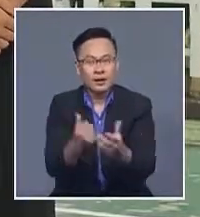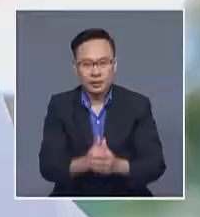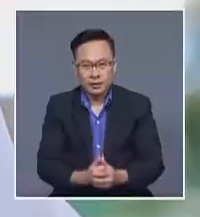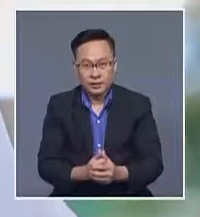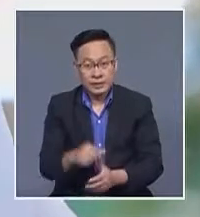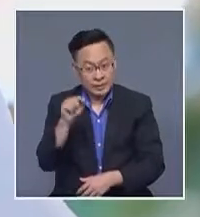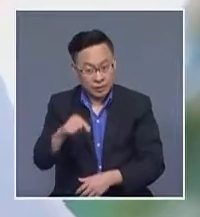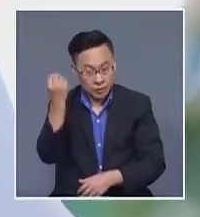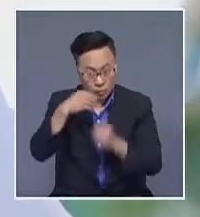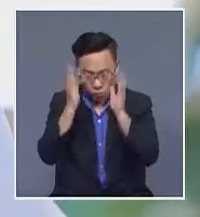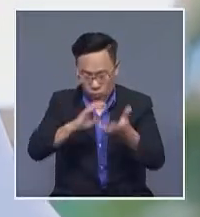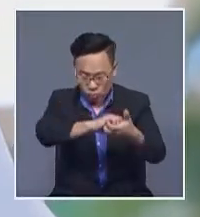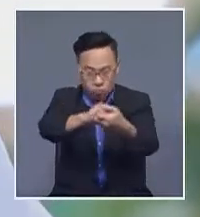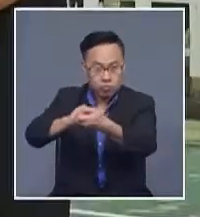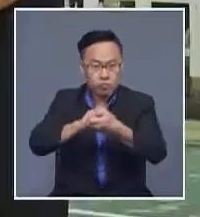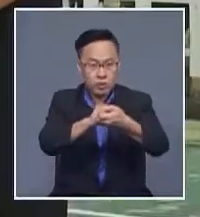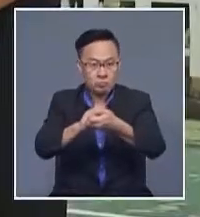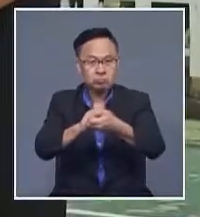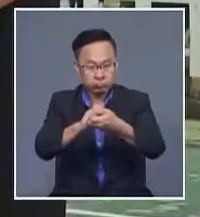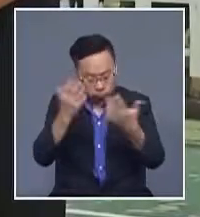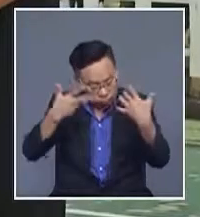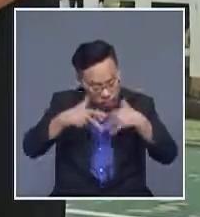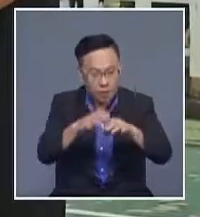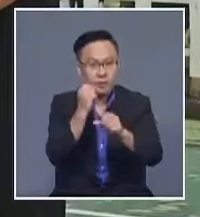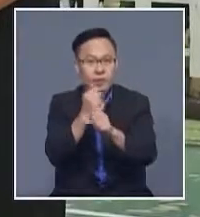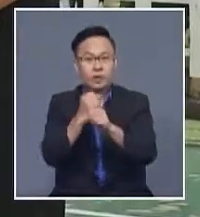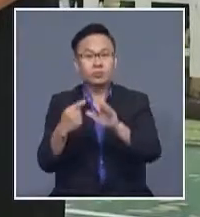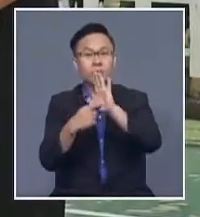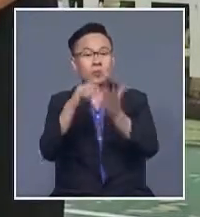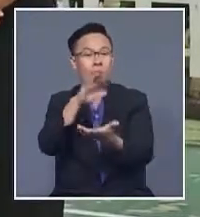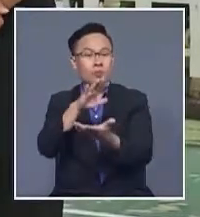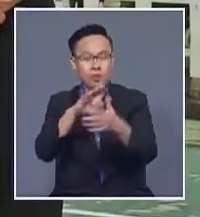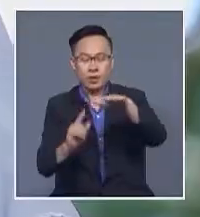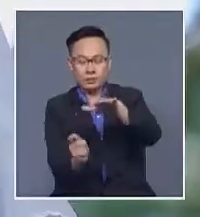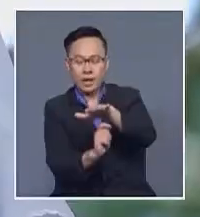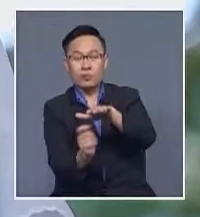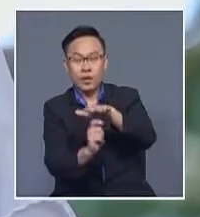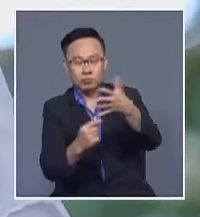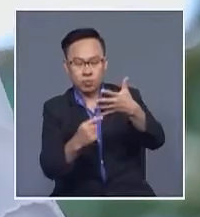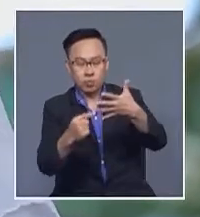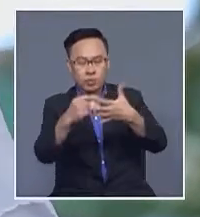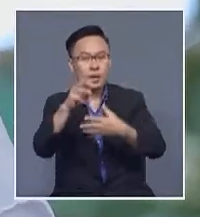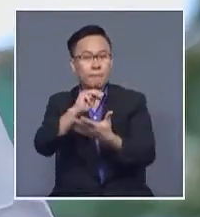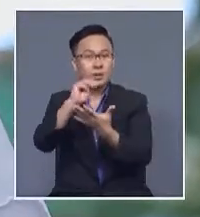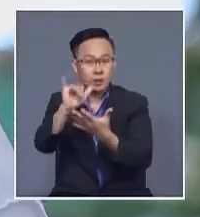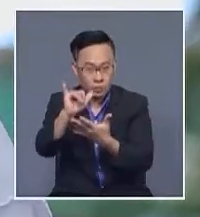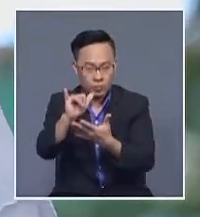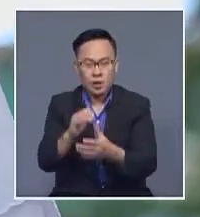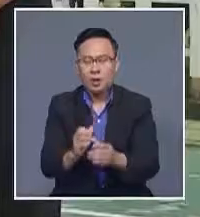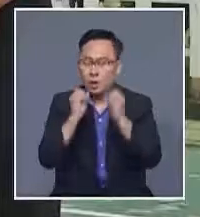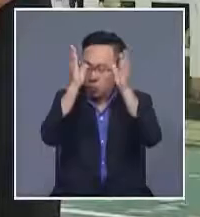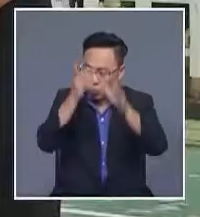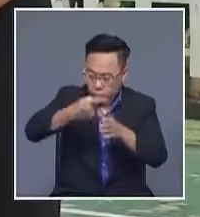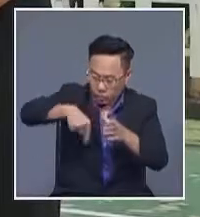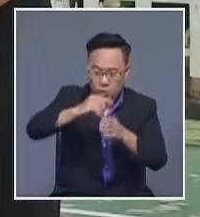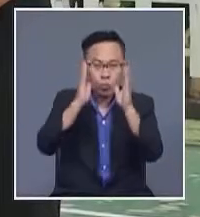ทุกๆคนในโรงเรียนจะต้องร่วมมือร่วมใจกันค่ะก็คือตั้งแต่น้องอนุบาลไปจนถึงพี่มัธยมพี่โตสุดเลยค่ะรวมถึงบุคลากรทั้งหมด